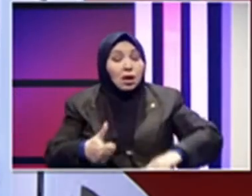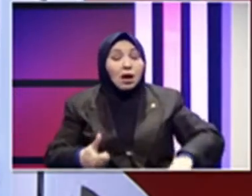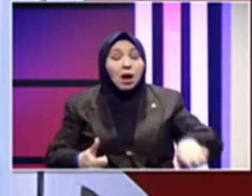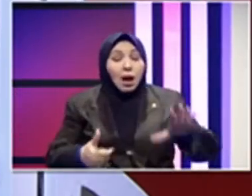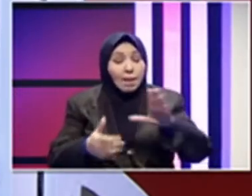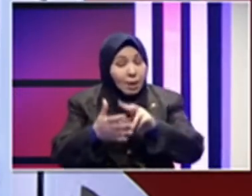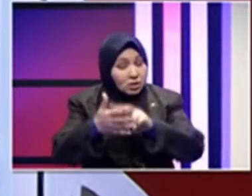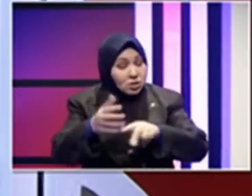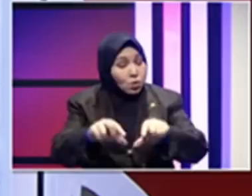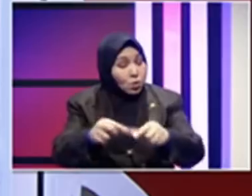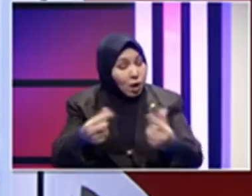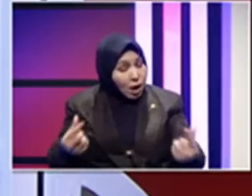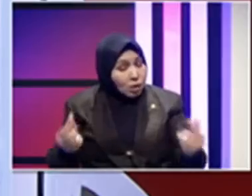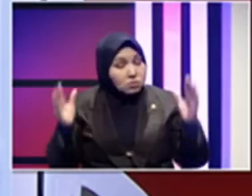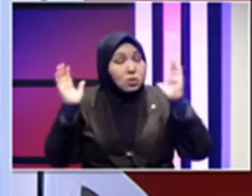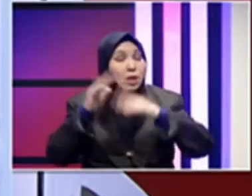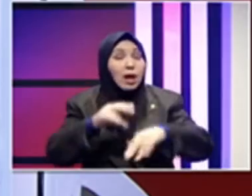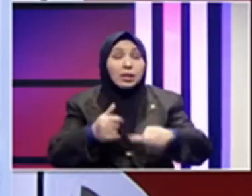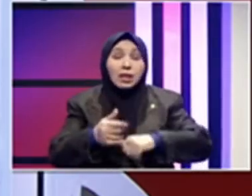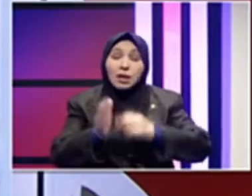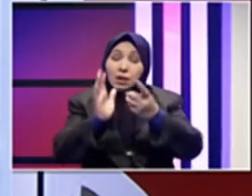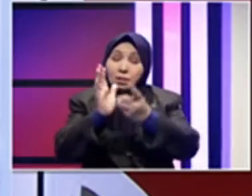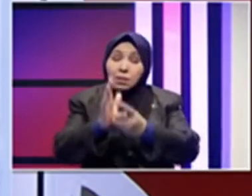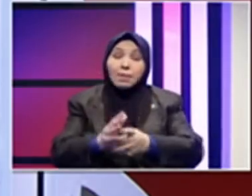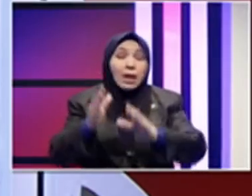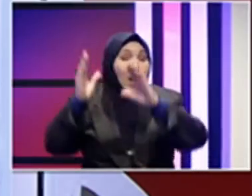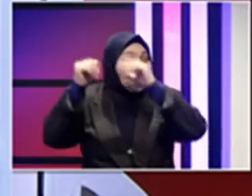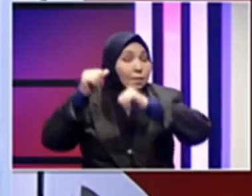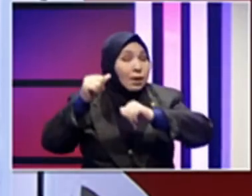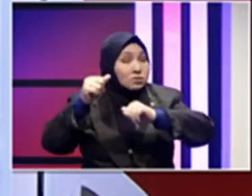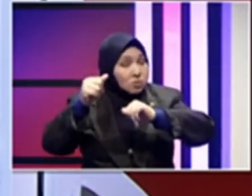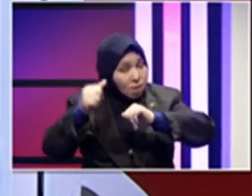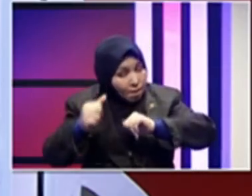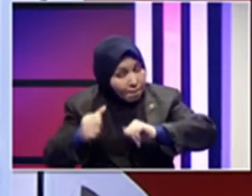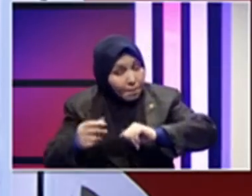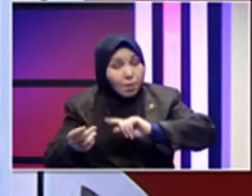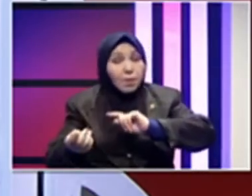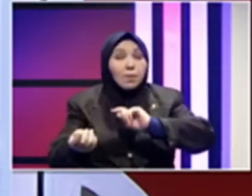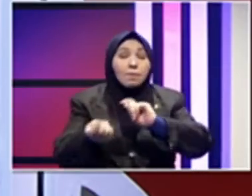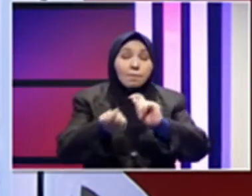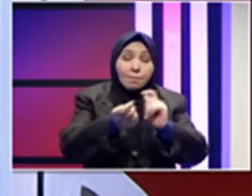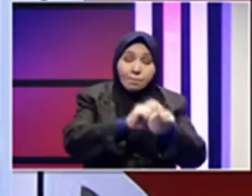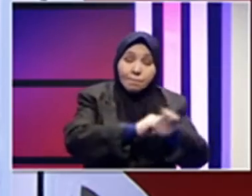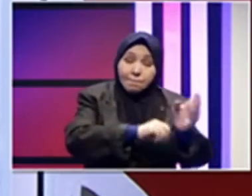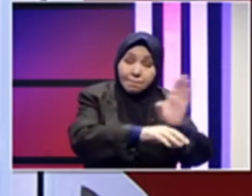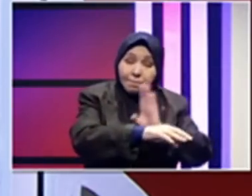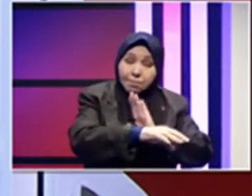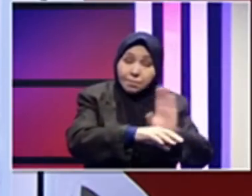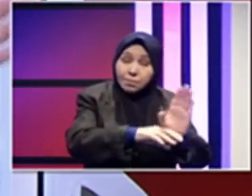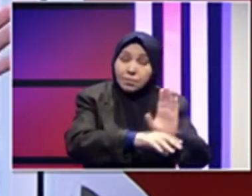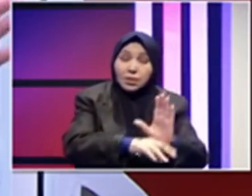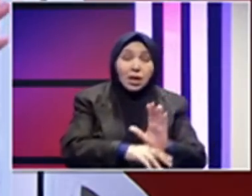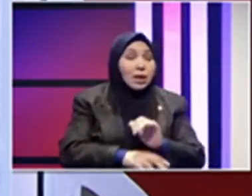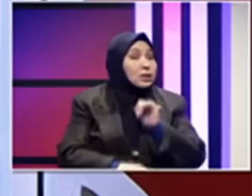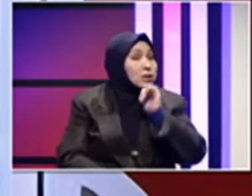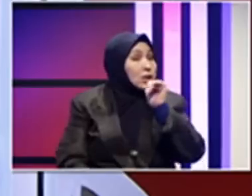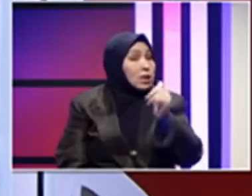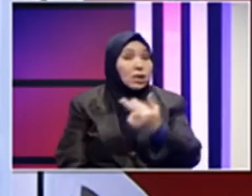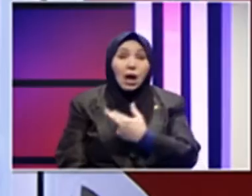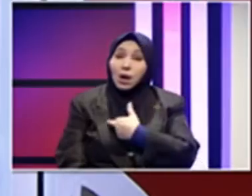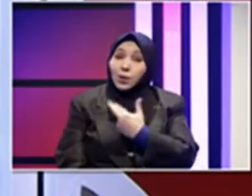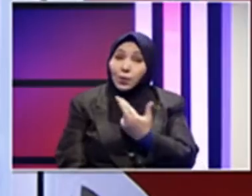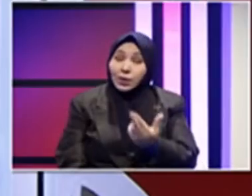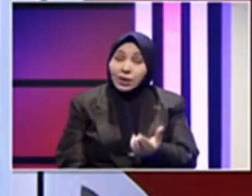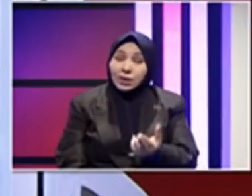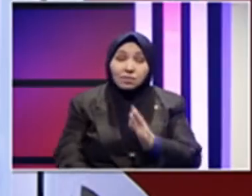ini adalah orang-orang yang sebenarnya mengharapkan satu transaksi perniagaan lan tabur. Lan itu maksudnya tidak mungkin rugi. Ya, kadang-kadang